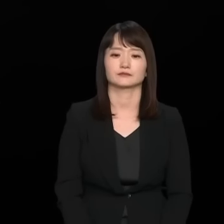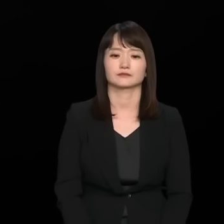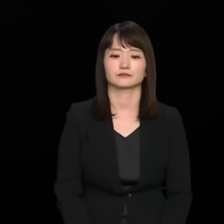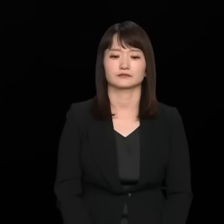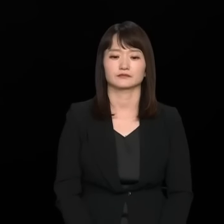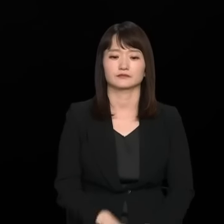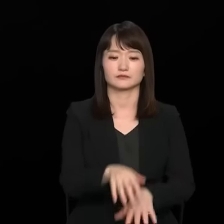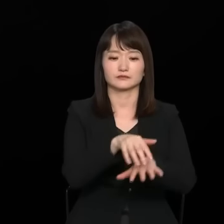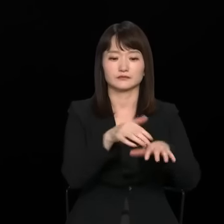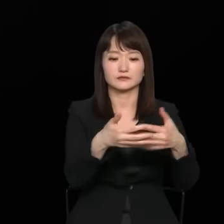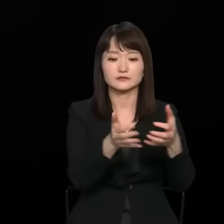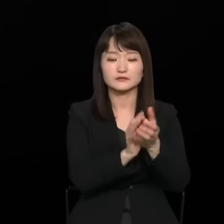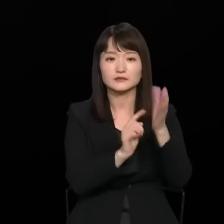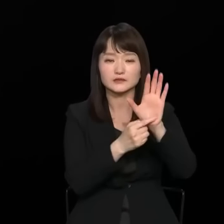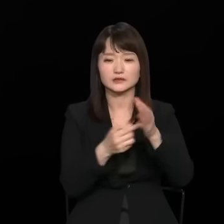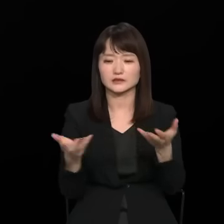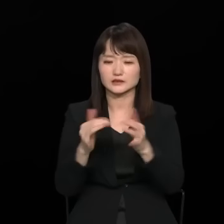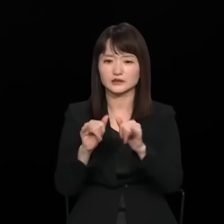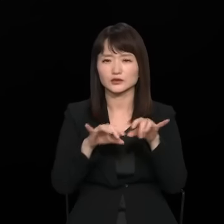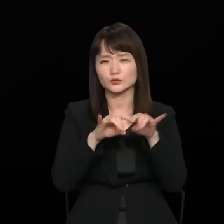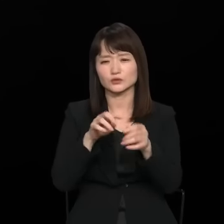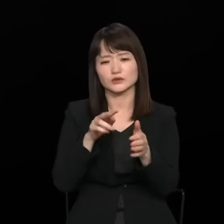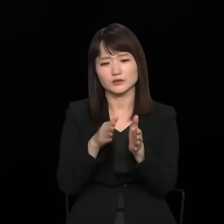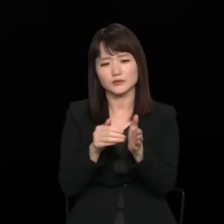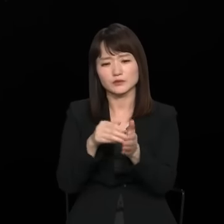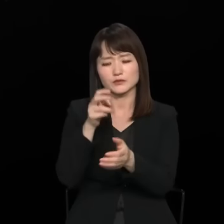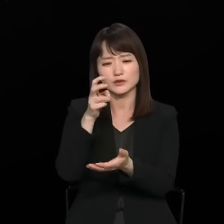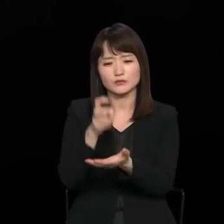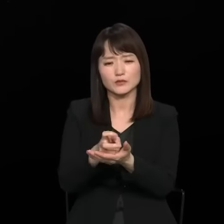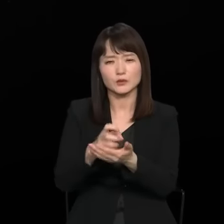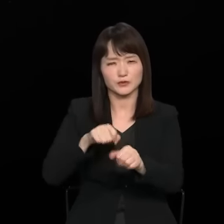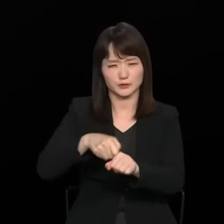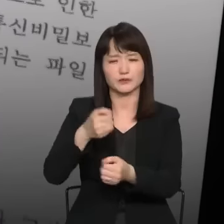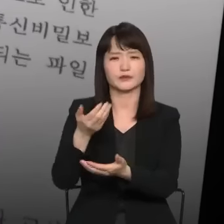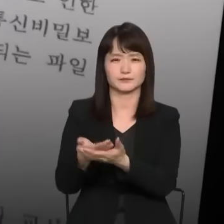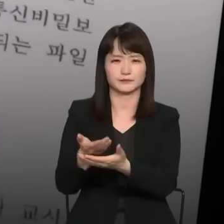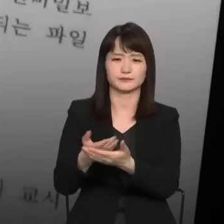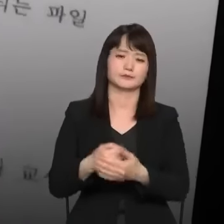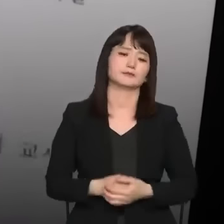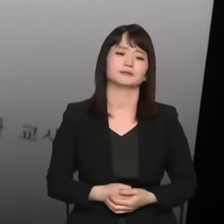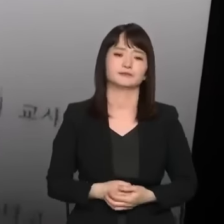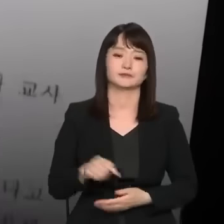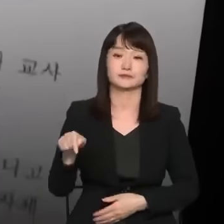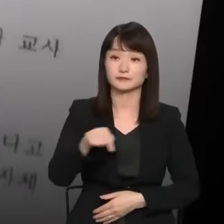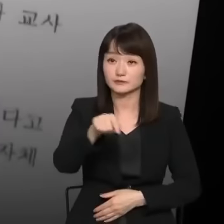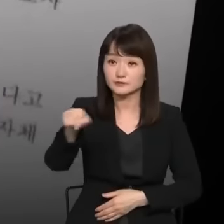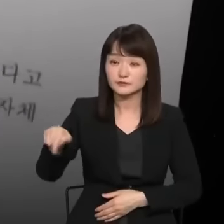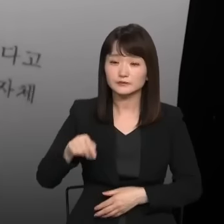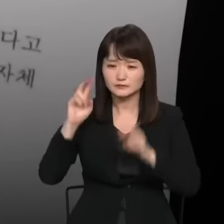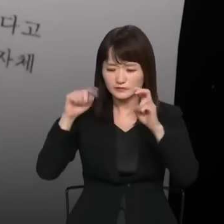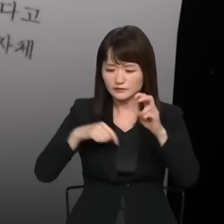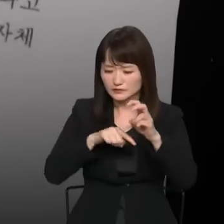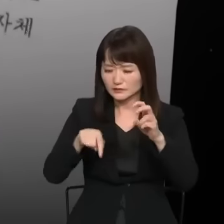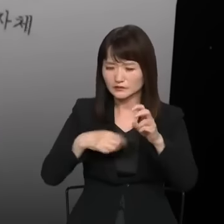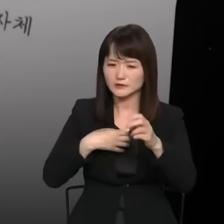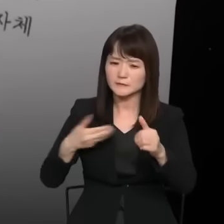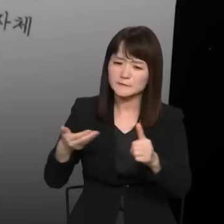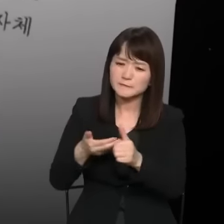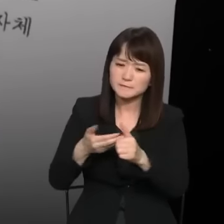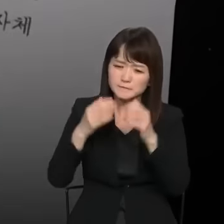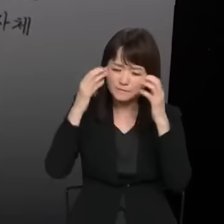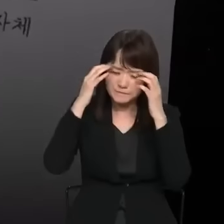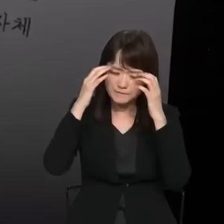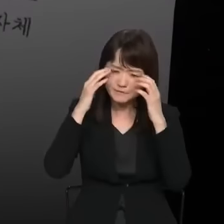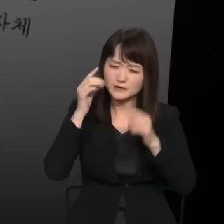기관 측은 직원들을 통신비밀보호법 위반 혐의로 처벌해달라고 했습니다. 이들이 직장 내 괴롭힘 관련 합동 고충을